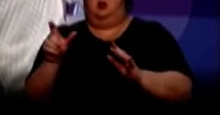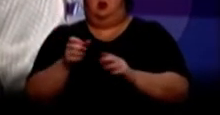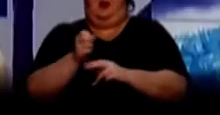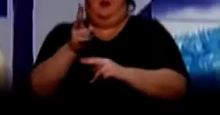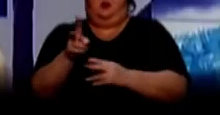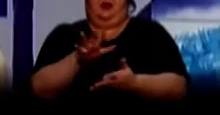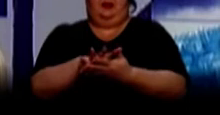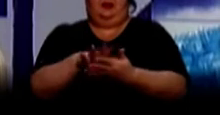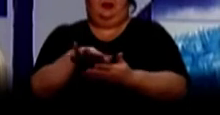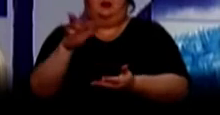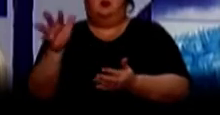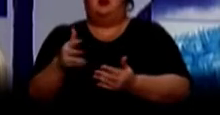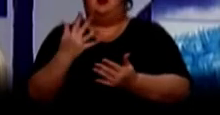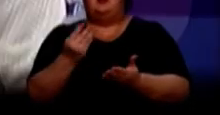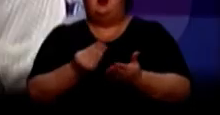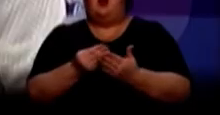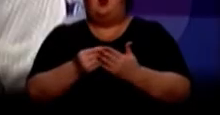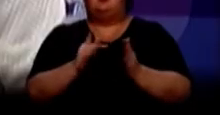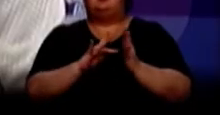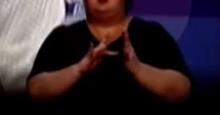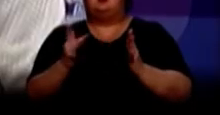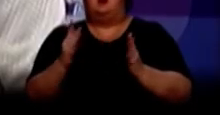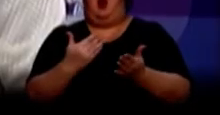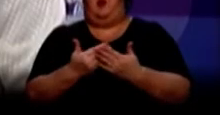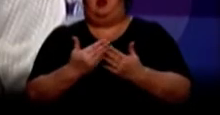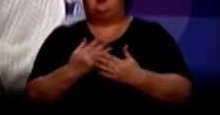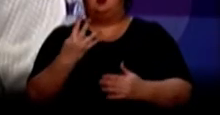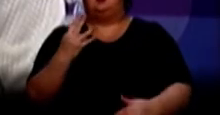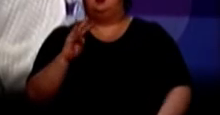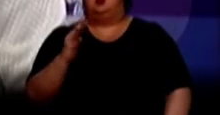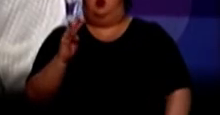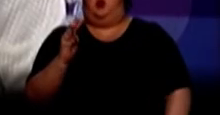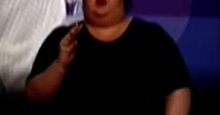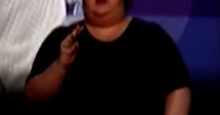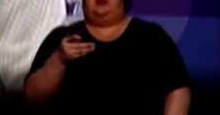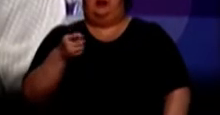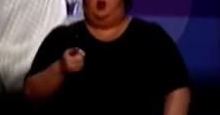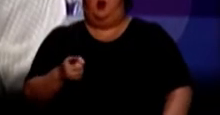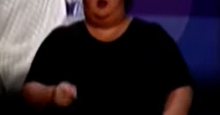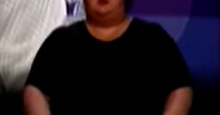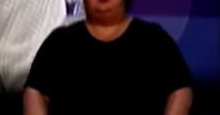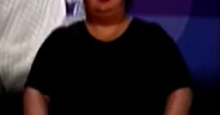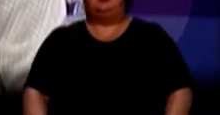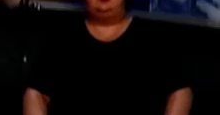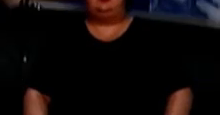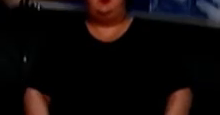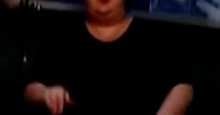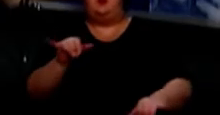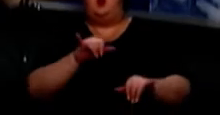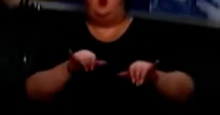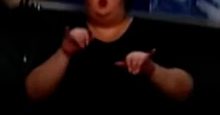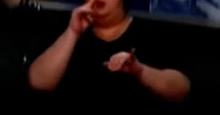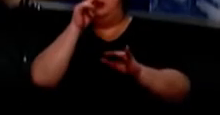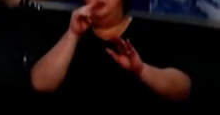смітники. Скільки коштує скло? Близько 4 гривень. Куди потрапляє сміття із пунктів